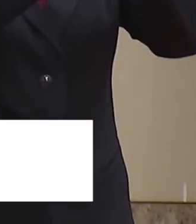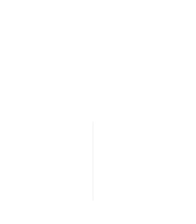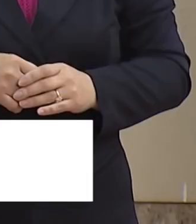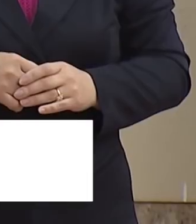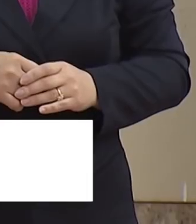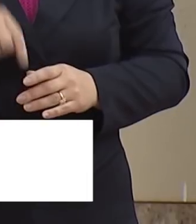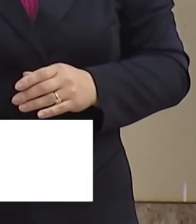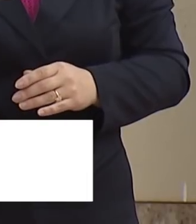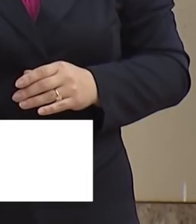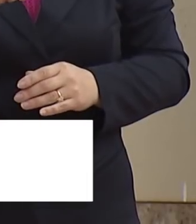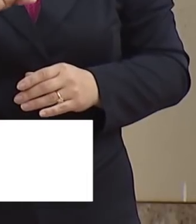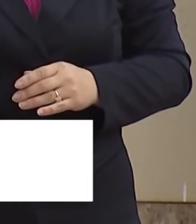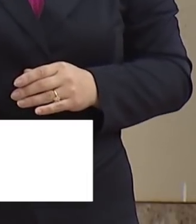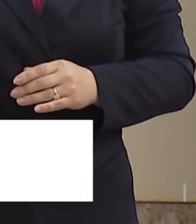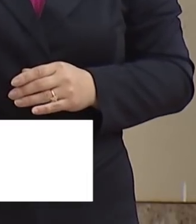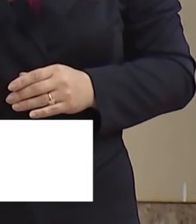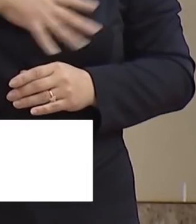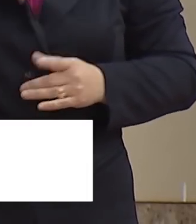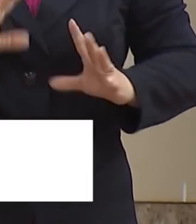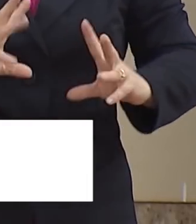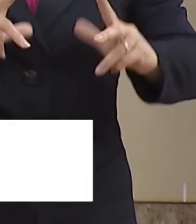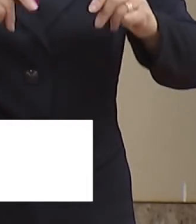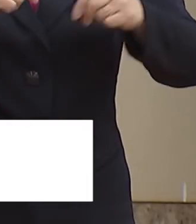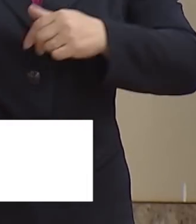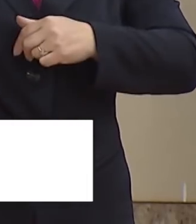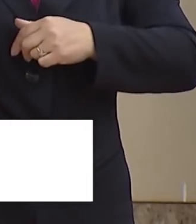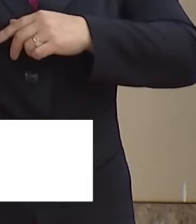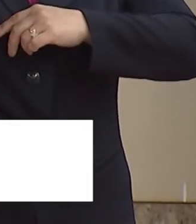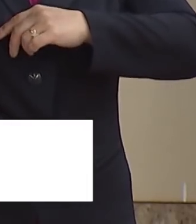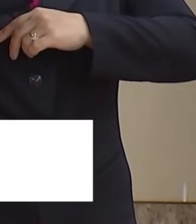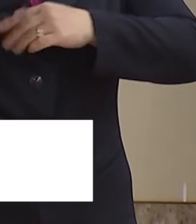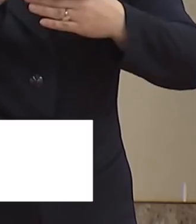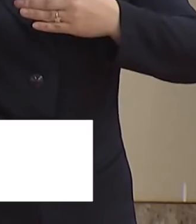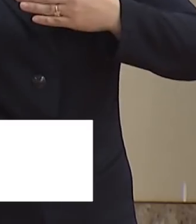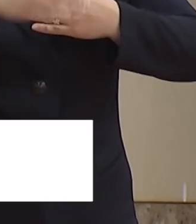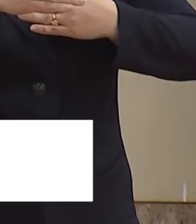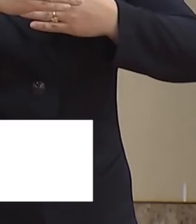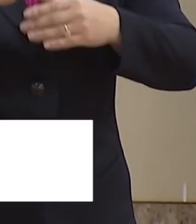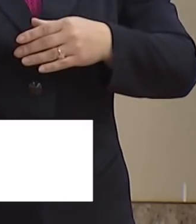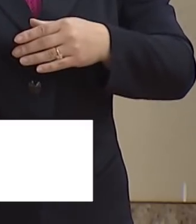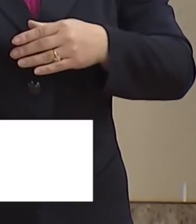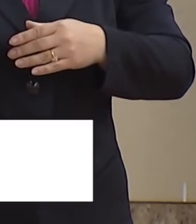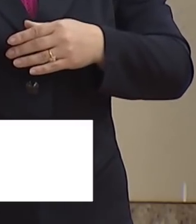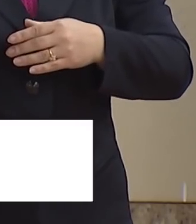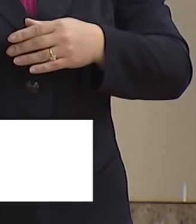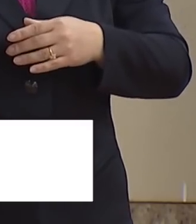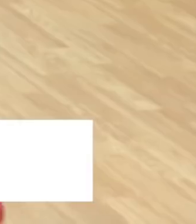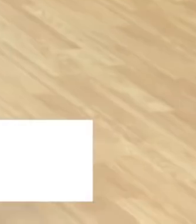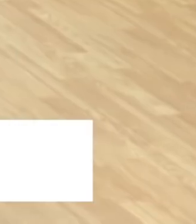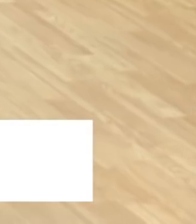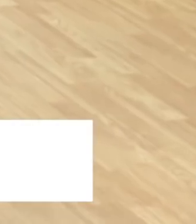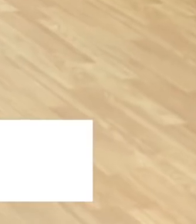байна. Өнөөдөр нэг хүн эдгэрч халдвартын клиникээс гарч дараагийн сувлэл шилжиж байна. 38 настай